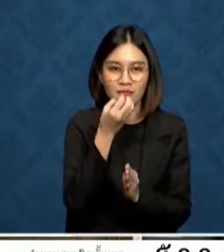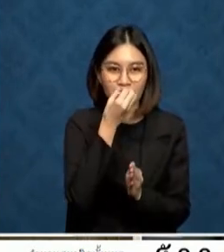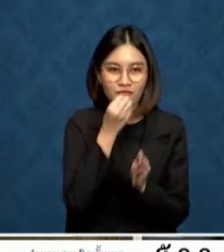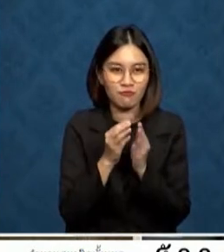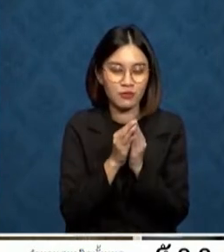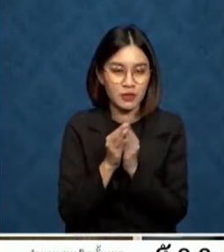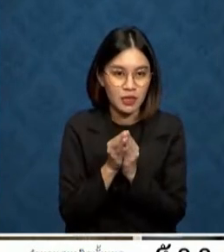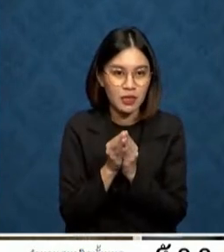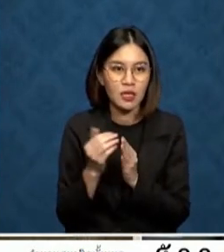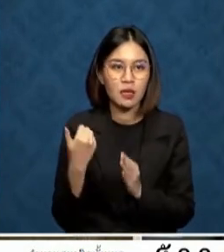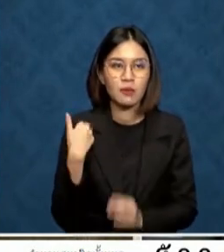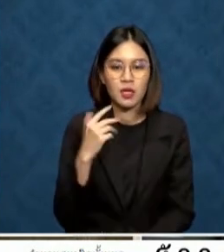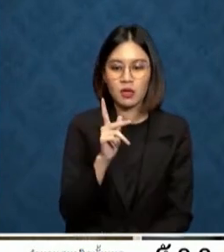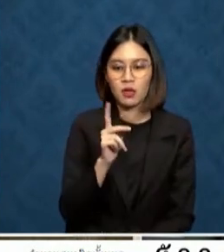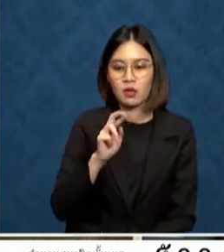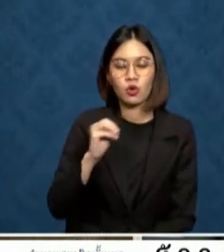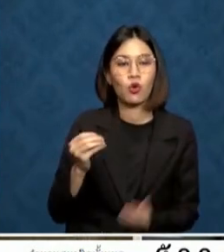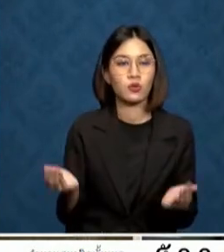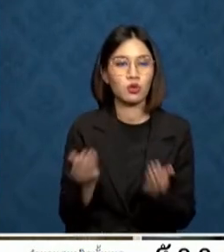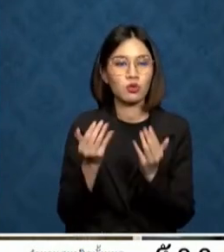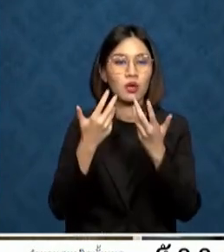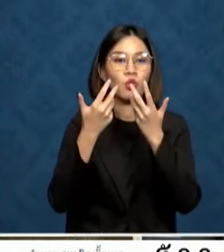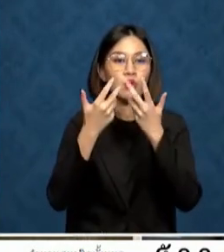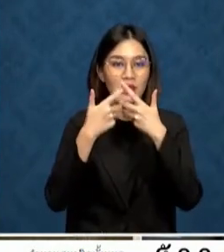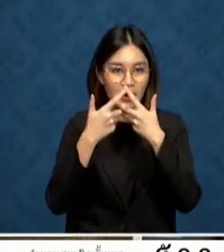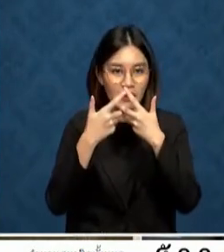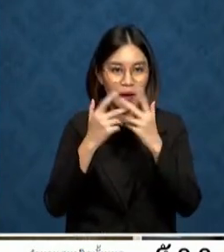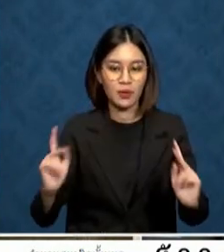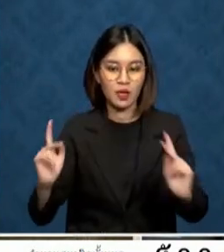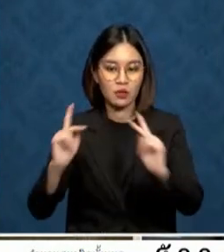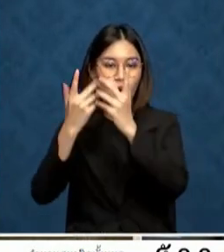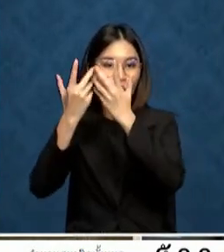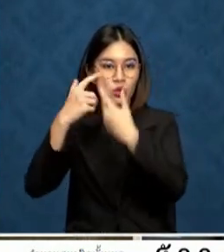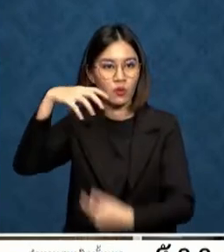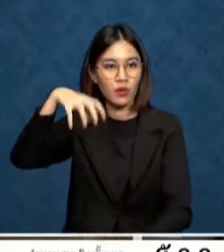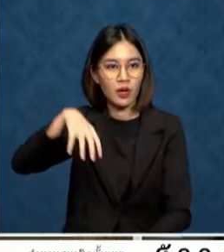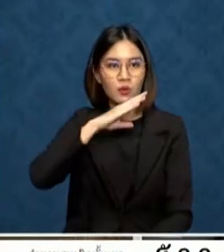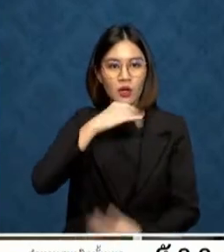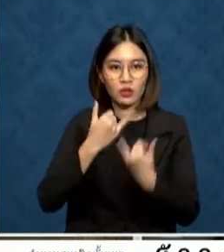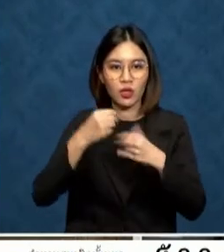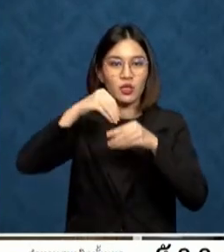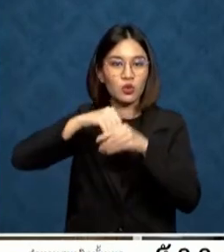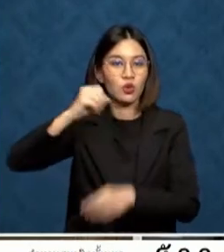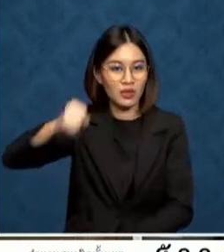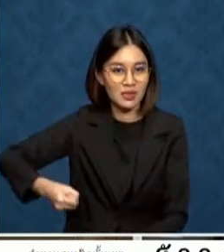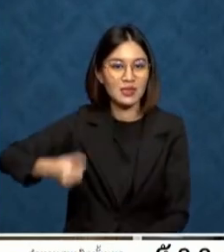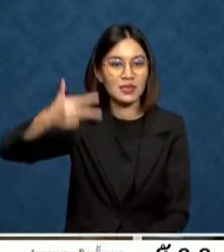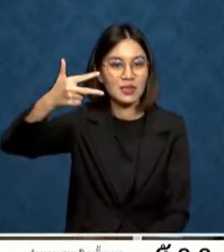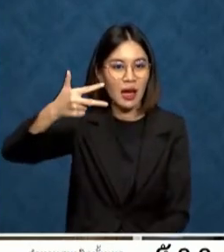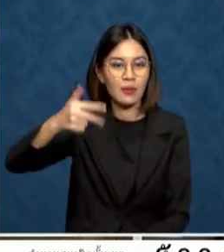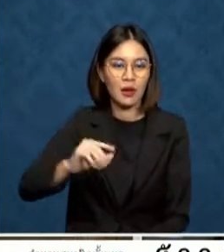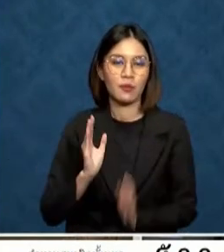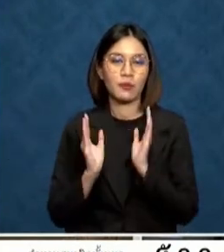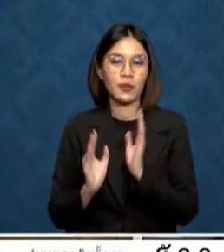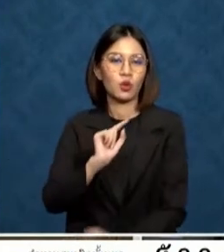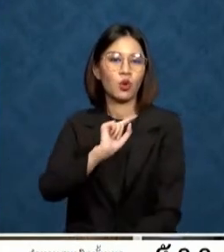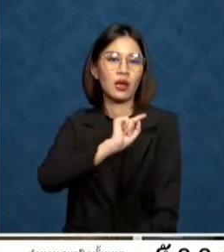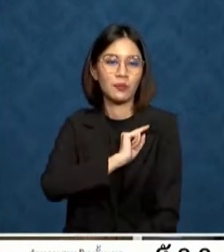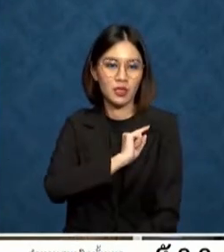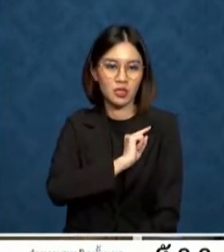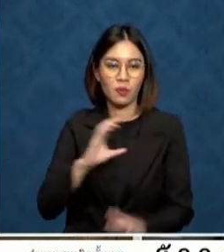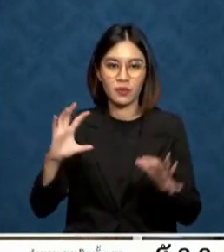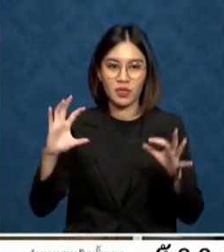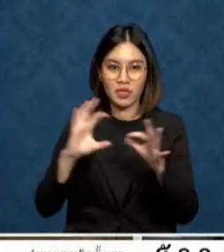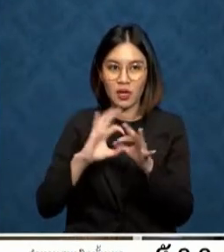อาหารก็มีกรมส่งเสริมอุตสาหกรรมนะครับกระทรวงอุตสาหกรรมหากท่านยังอยู่ชั้น 3นะครับท่านเป็นผู้รับผิดชอบด้าน